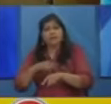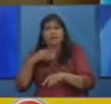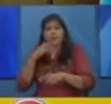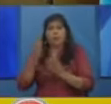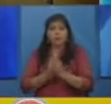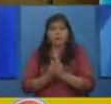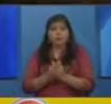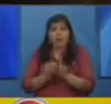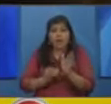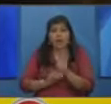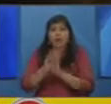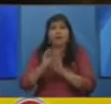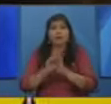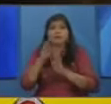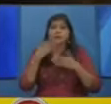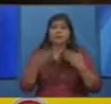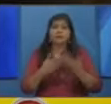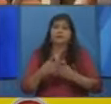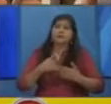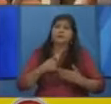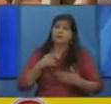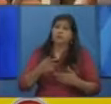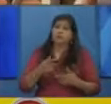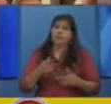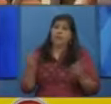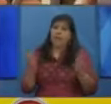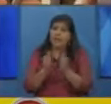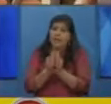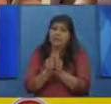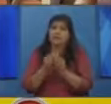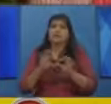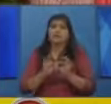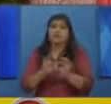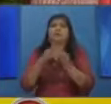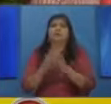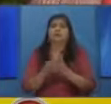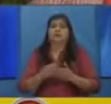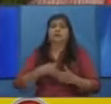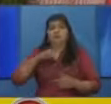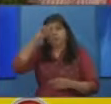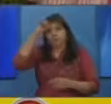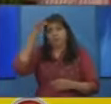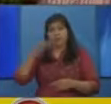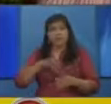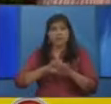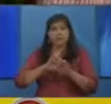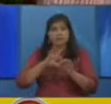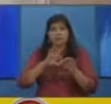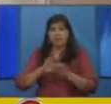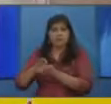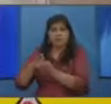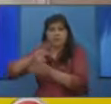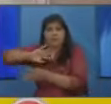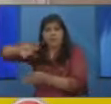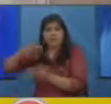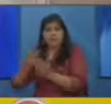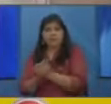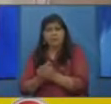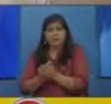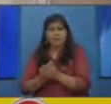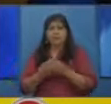चीजों को आगे बढ़ाना है जो हमें एक करे, जो देश के एक भाग में रहने वाले नागरिक के मन